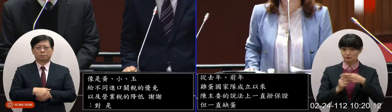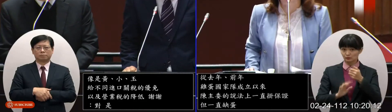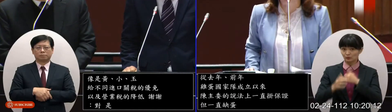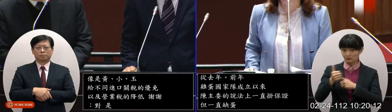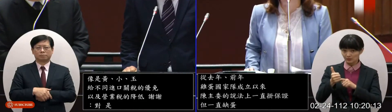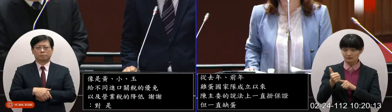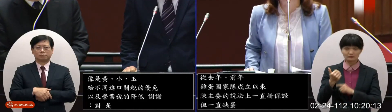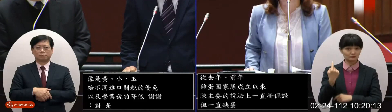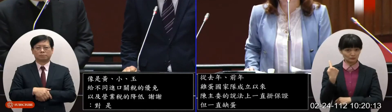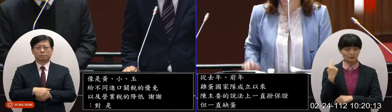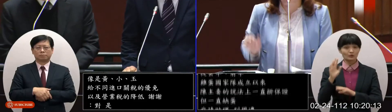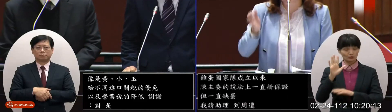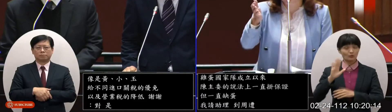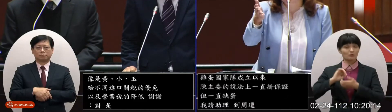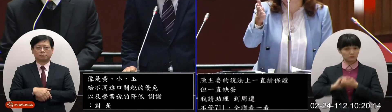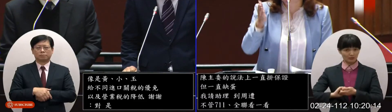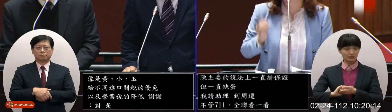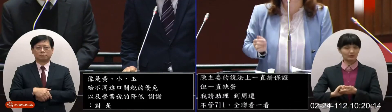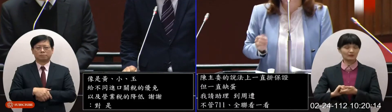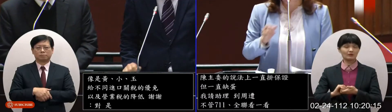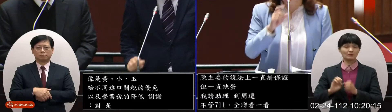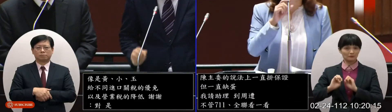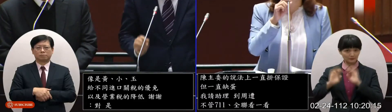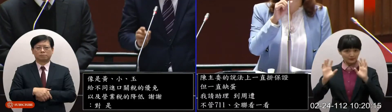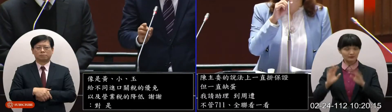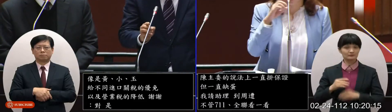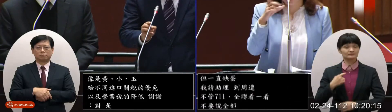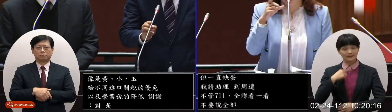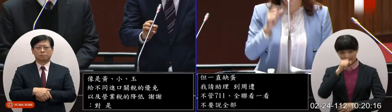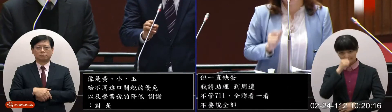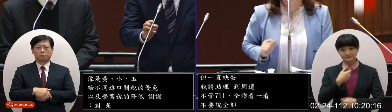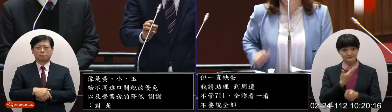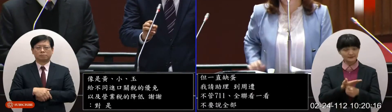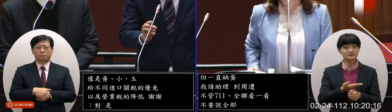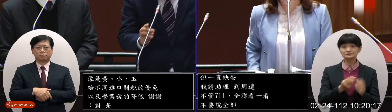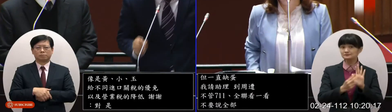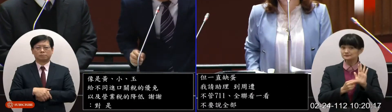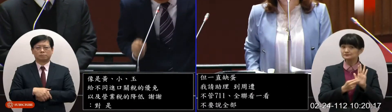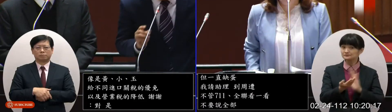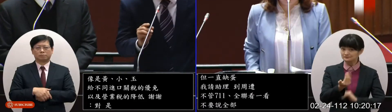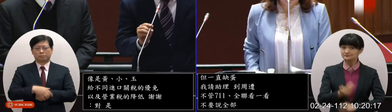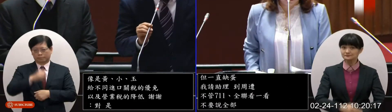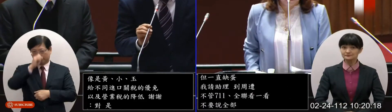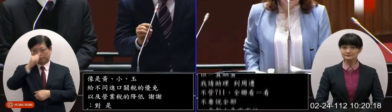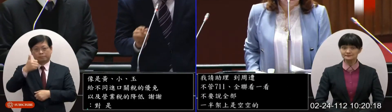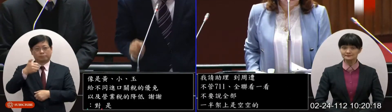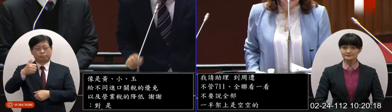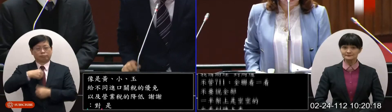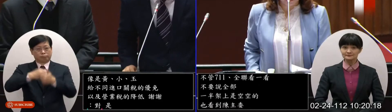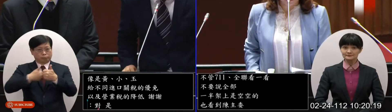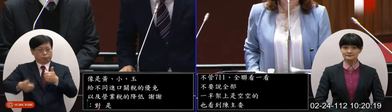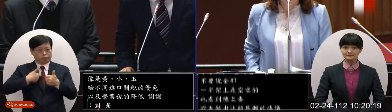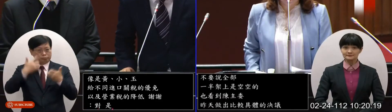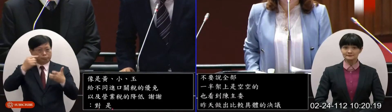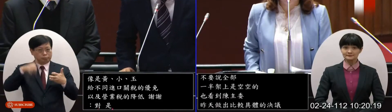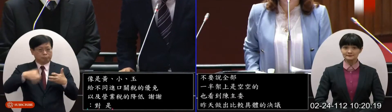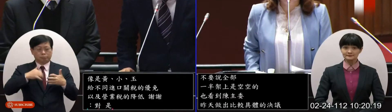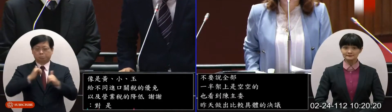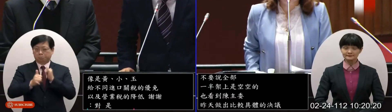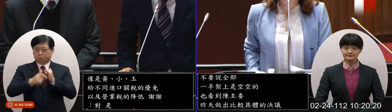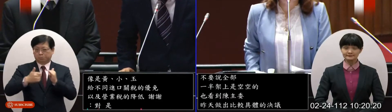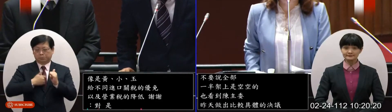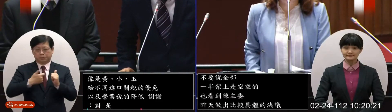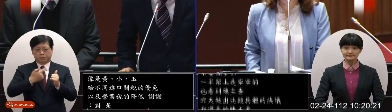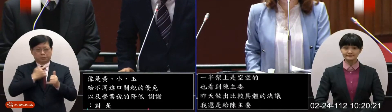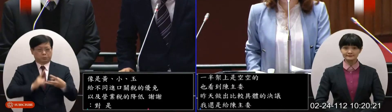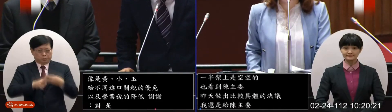些决议啦哈，所以我还是给这个陈主委有个机会，我们先讲一下好不好？ 好，非常谢谢委员关心这个民生